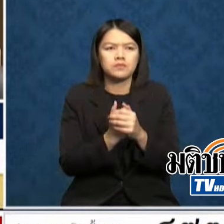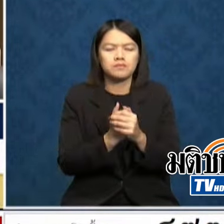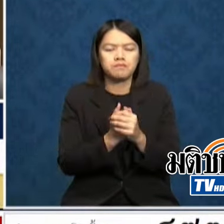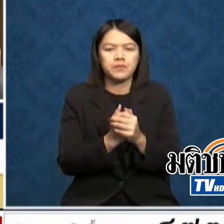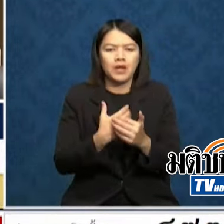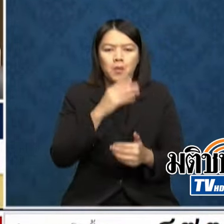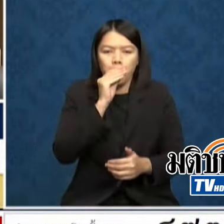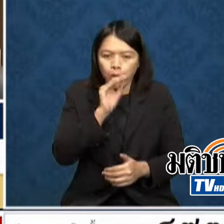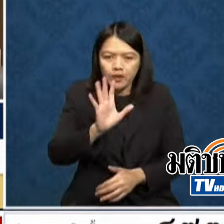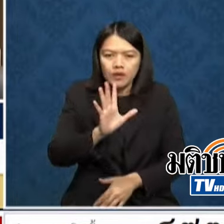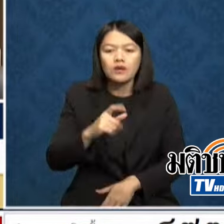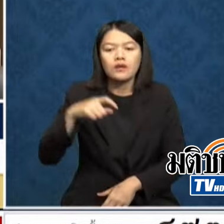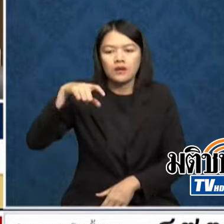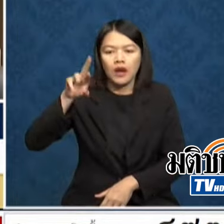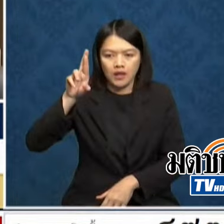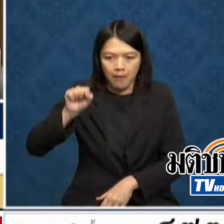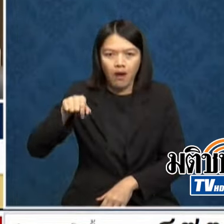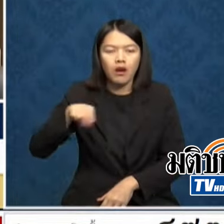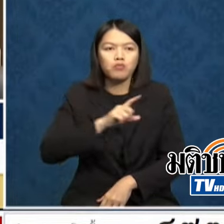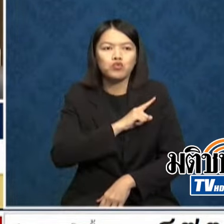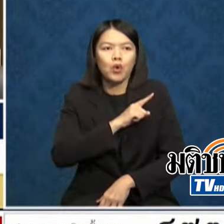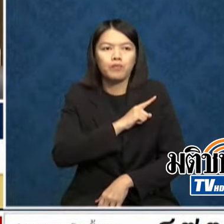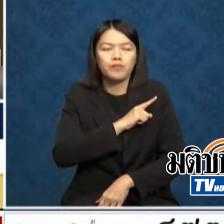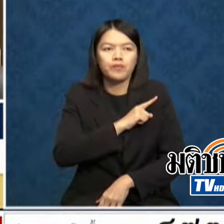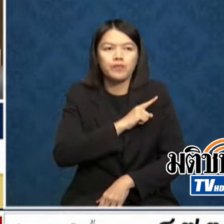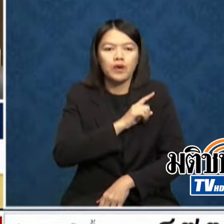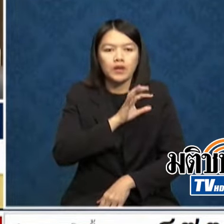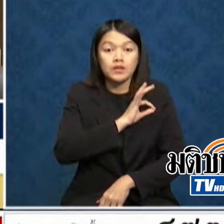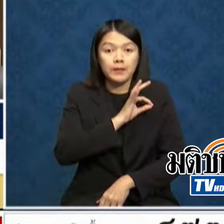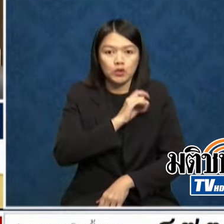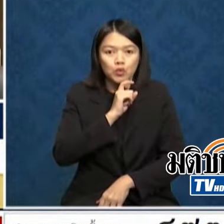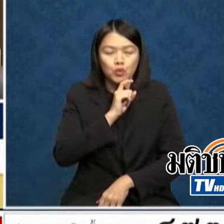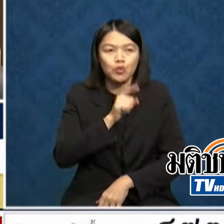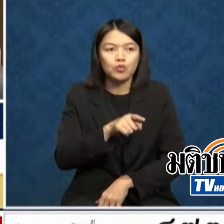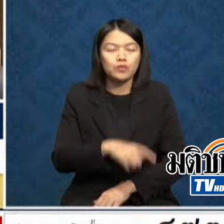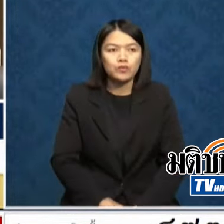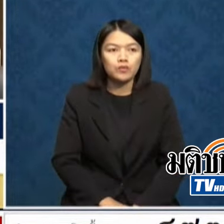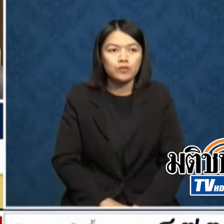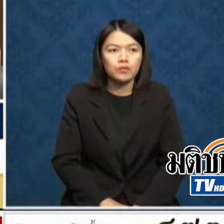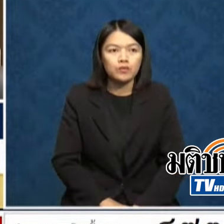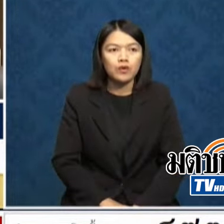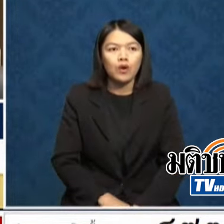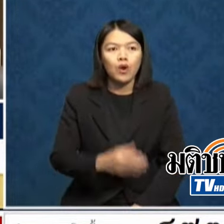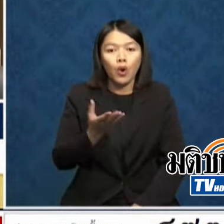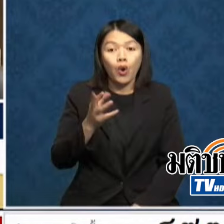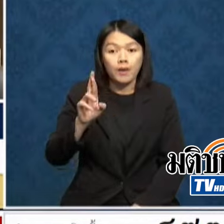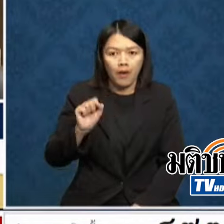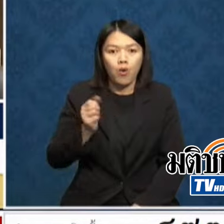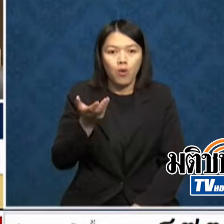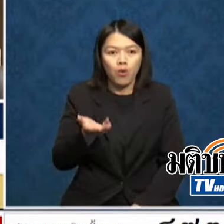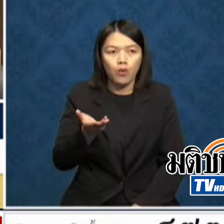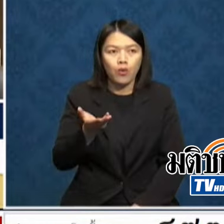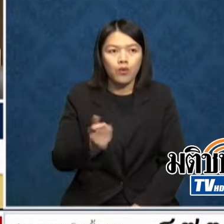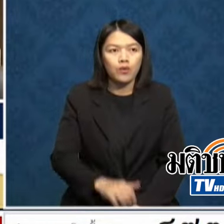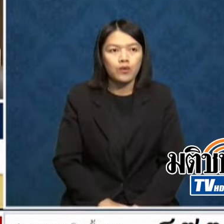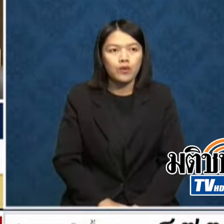แต่สภาที่ผู้นั้นเป็นสมาชิกจะอนุญาตนะก็ต้องขอสภานะครับ